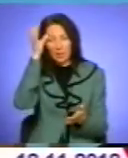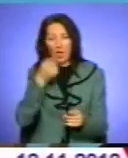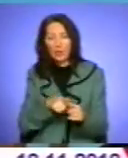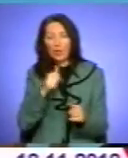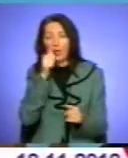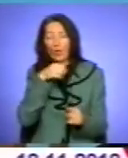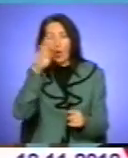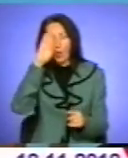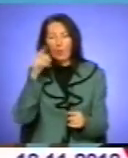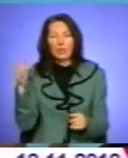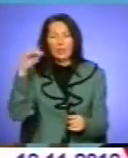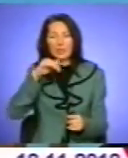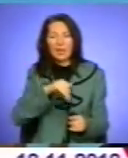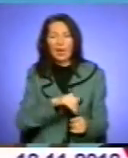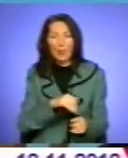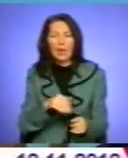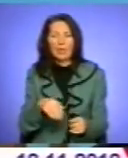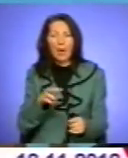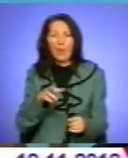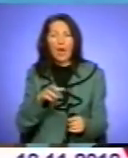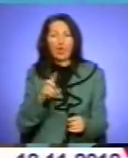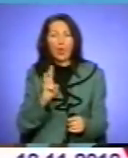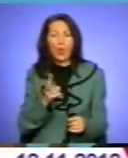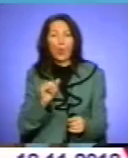з Закарпаття Михайло Туряниця